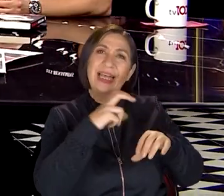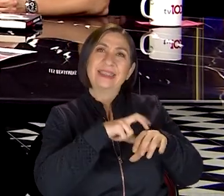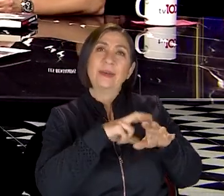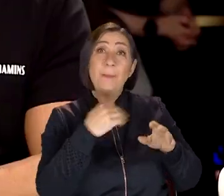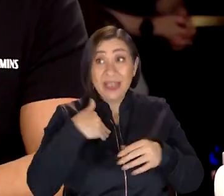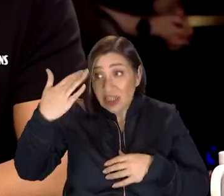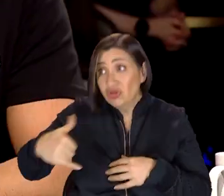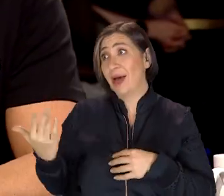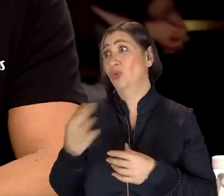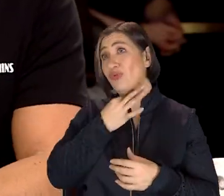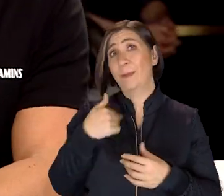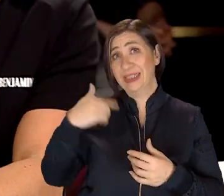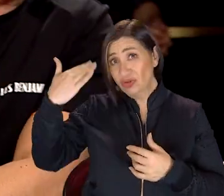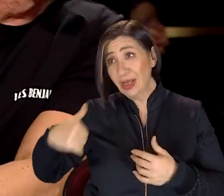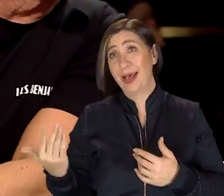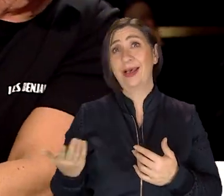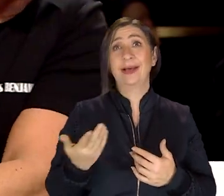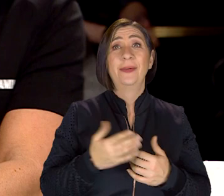Neresi o? Beni de çağır.